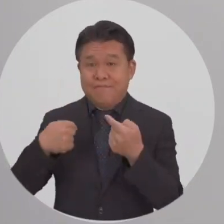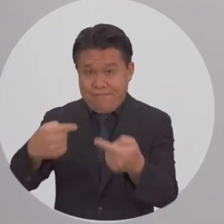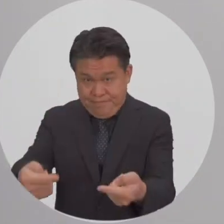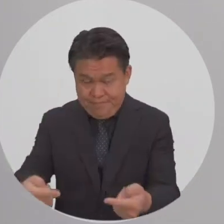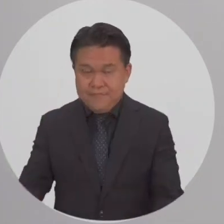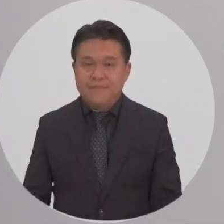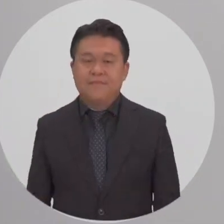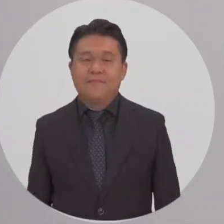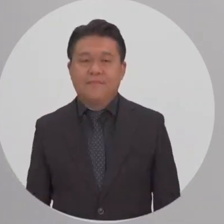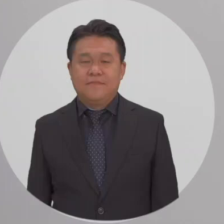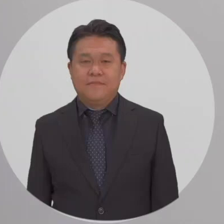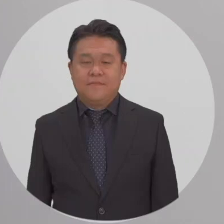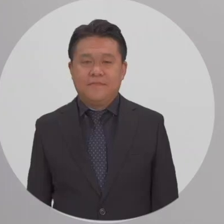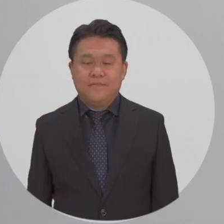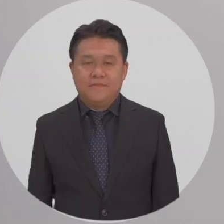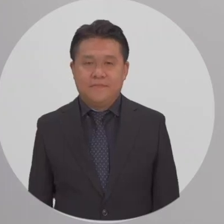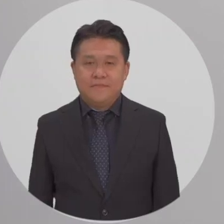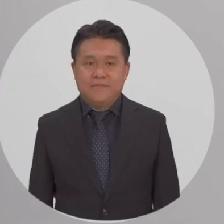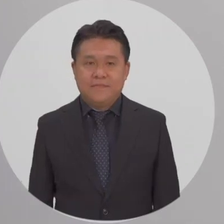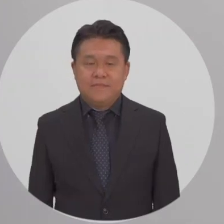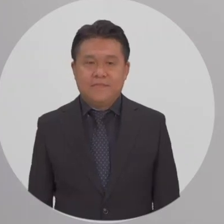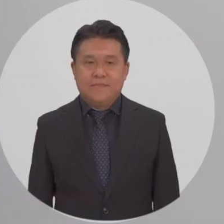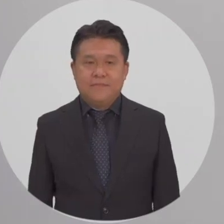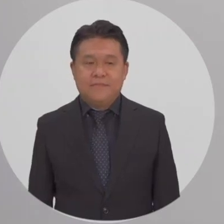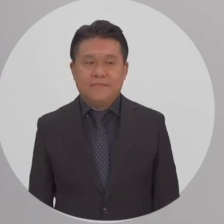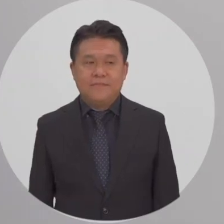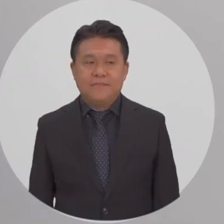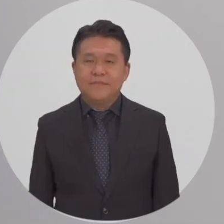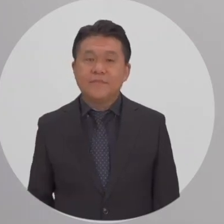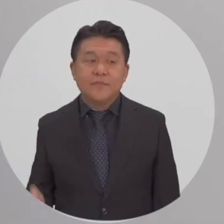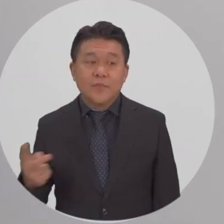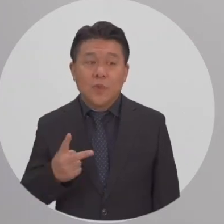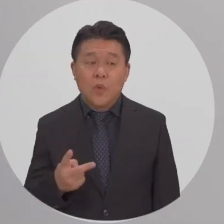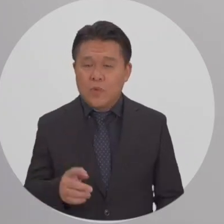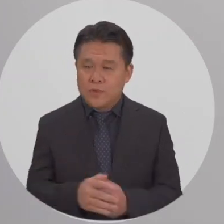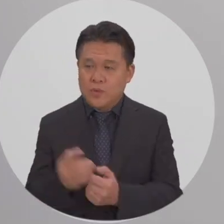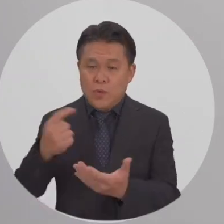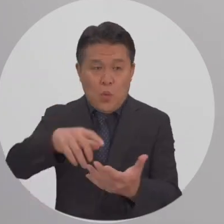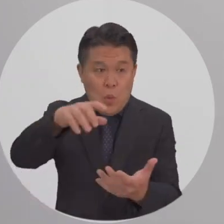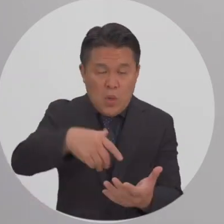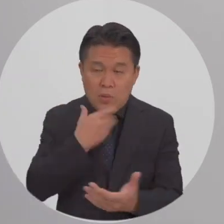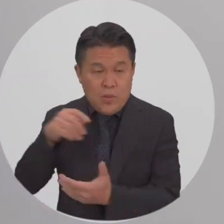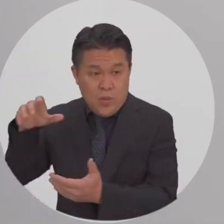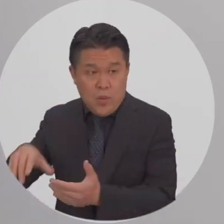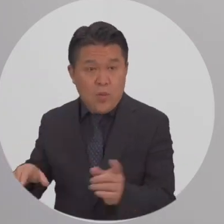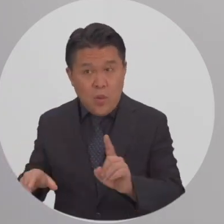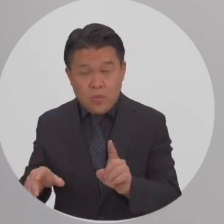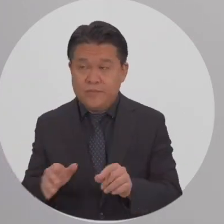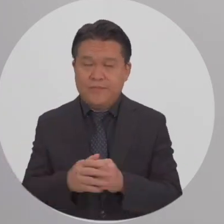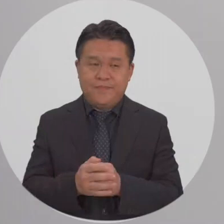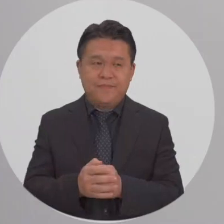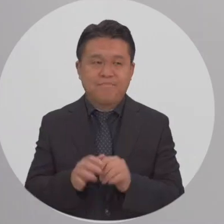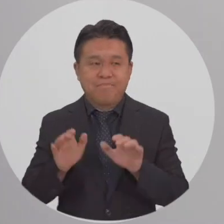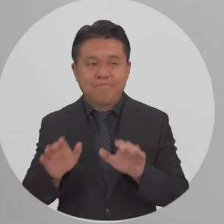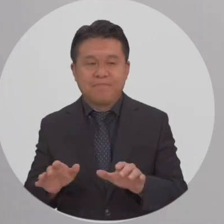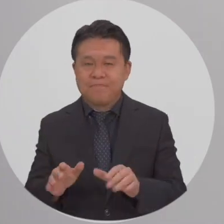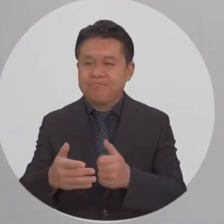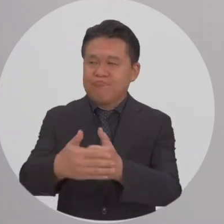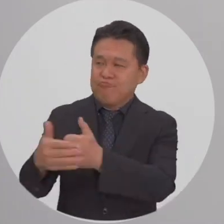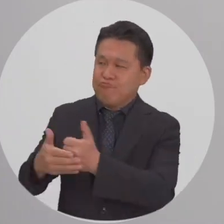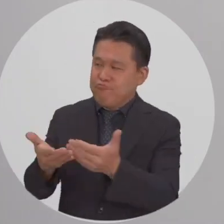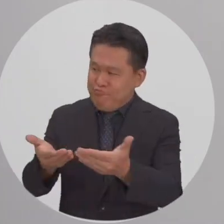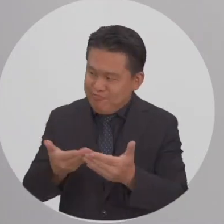하게 됐습니다. 요양보호사 교원과 보직관에서 아낌없는 지원을